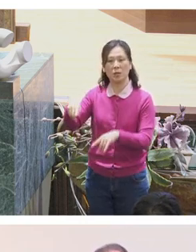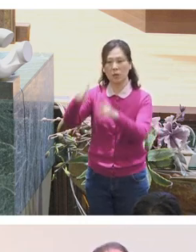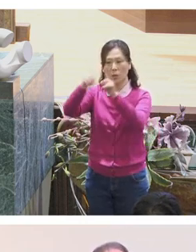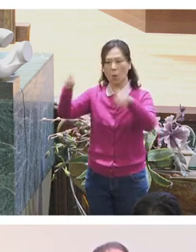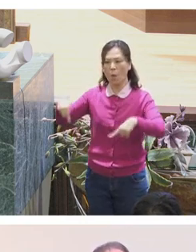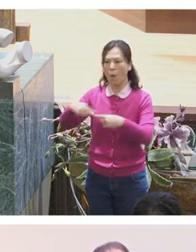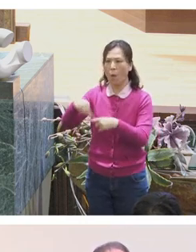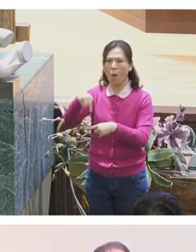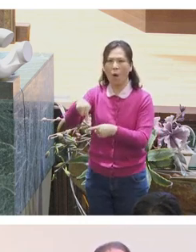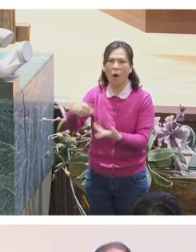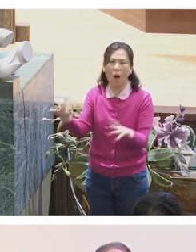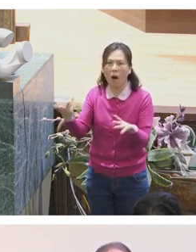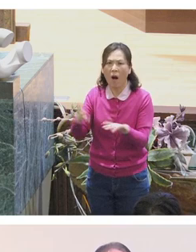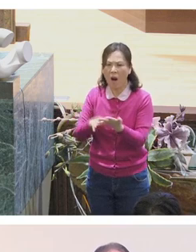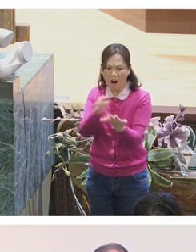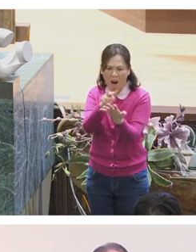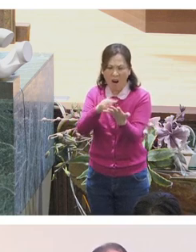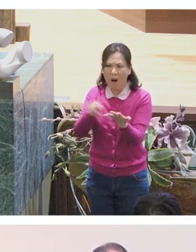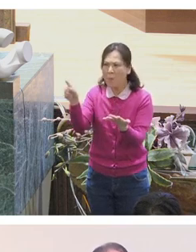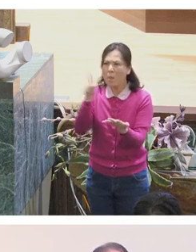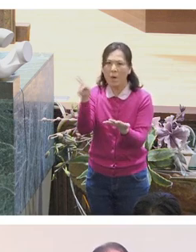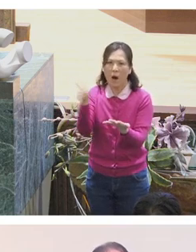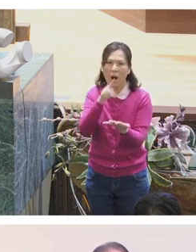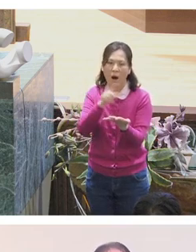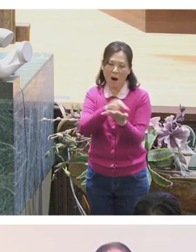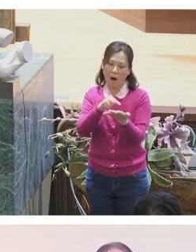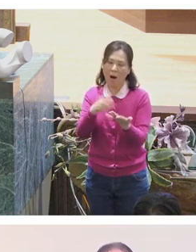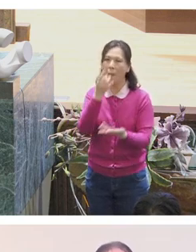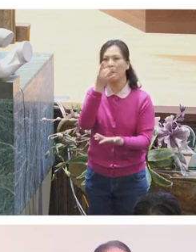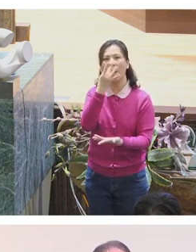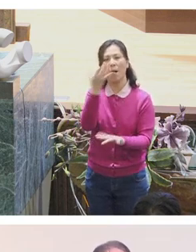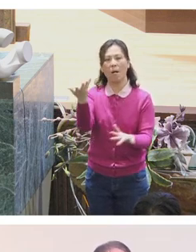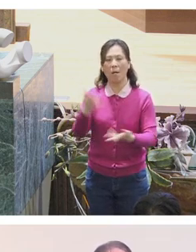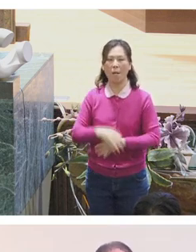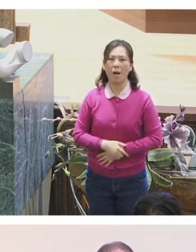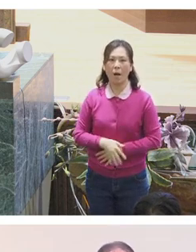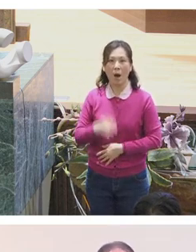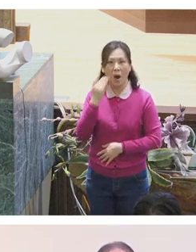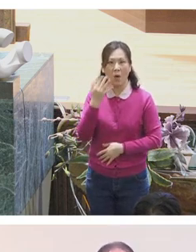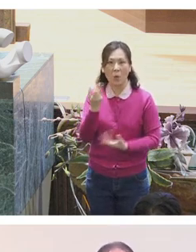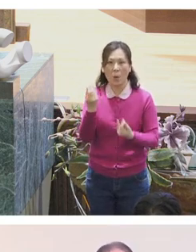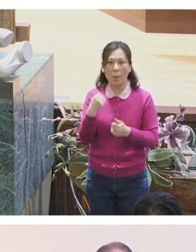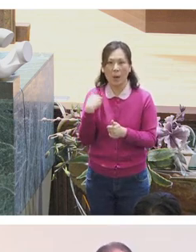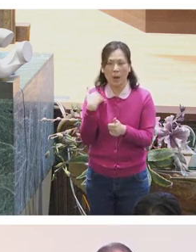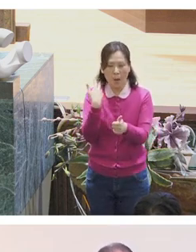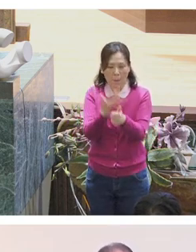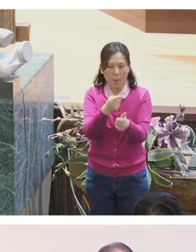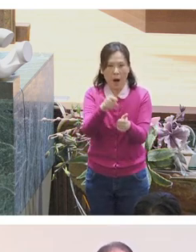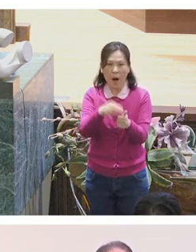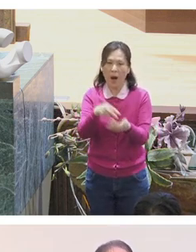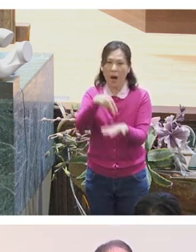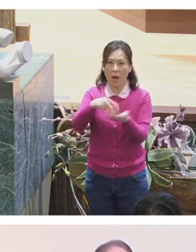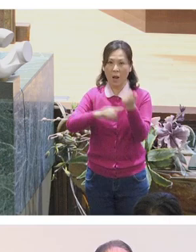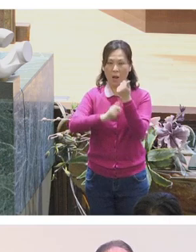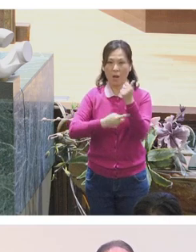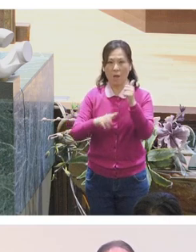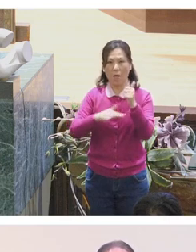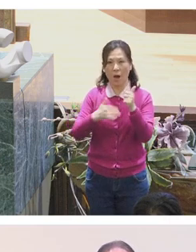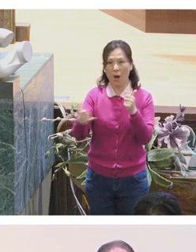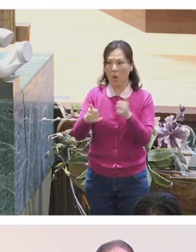都没办法看。凯宁案如果没有陈嘉华立委去调资料来让我看到那些资